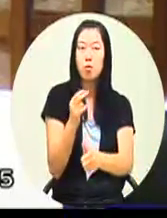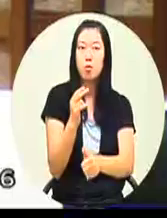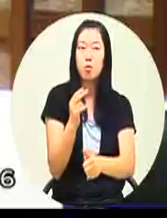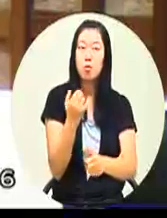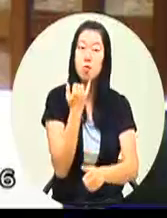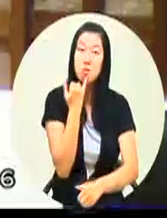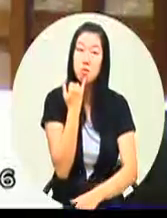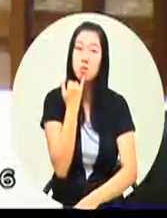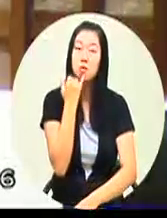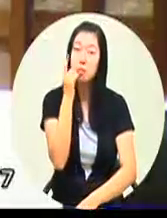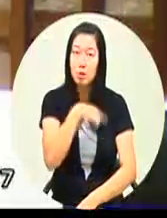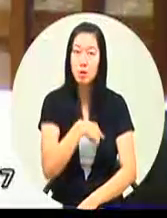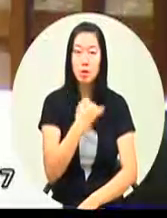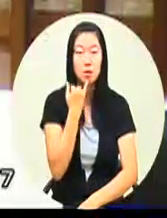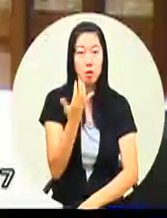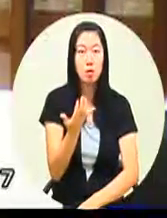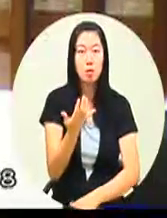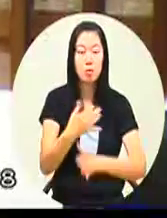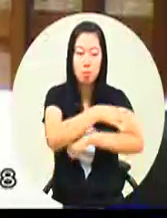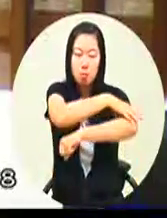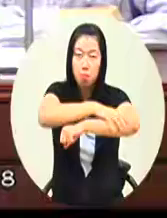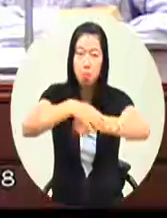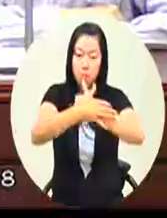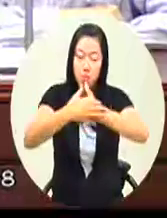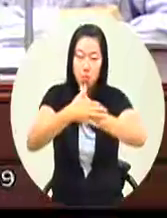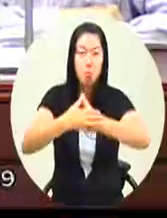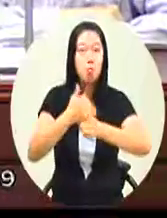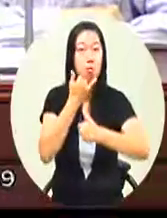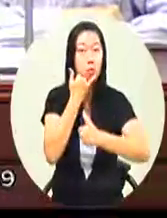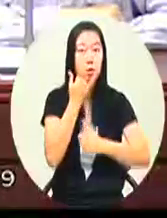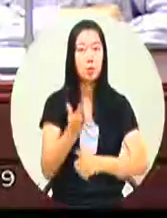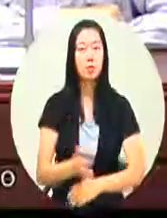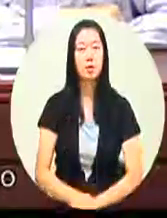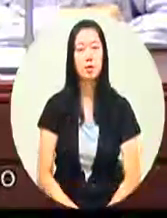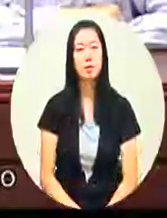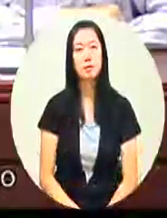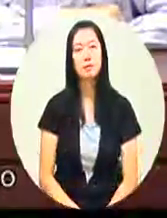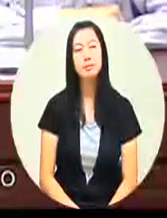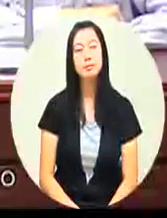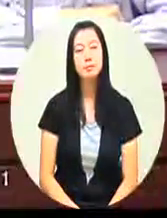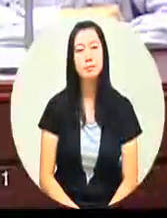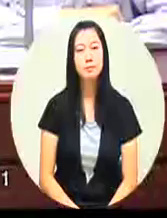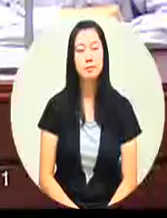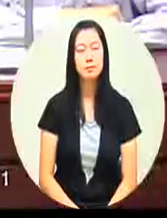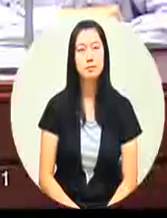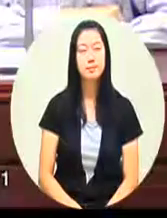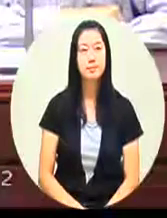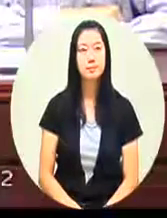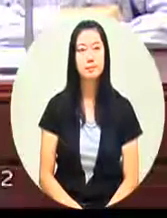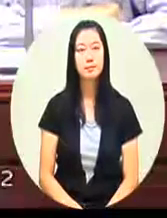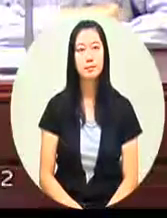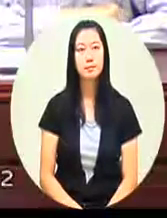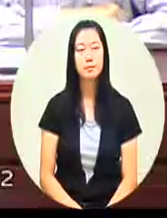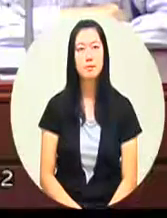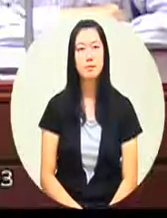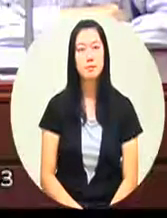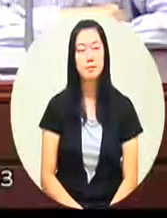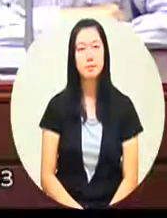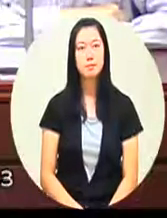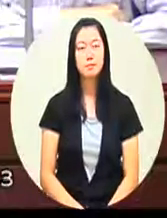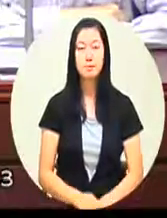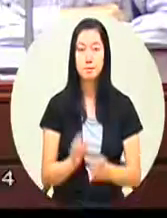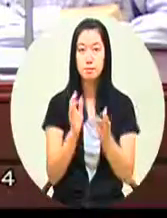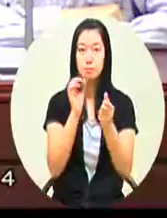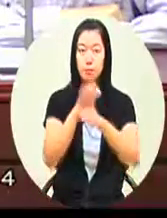好吗？你想有可能无来？ 好，请局长答复。 嗯，谢谢主席，感谢张议员吼。当然，做好